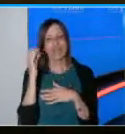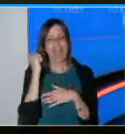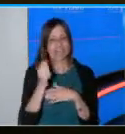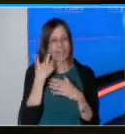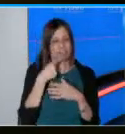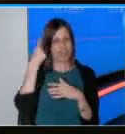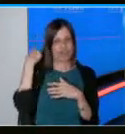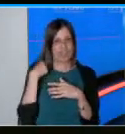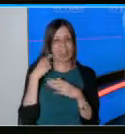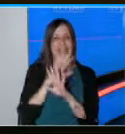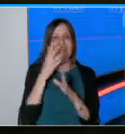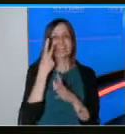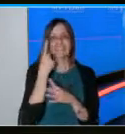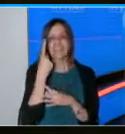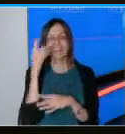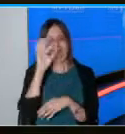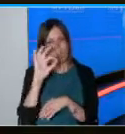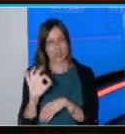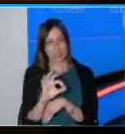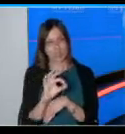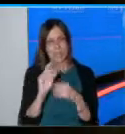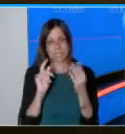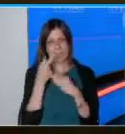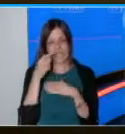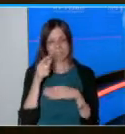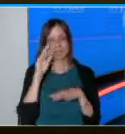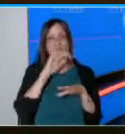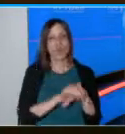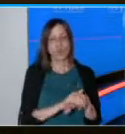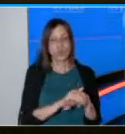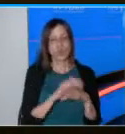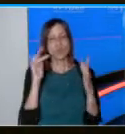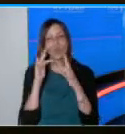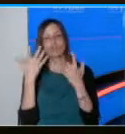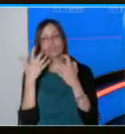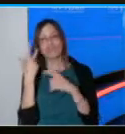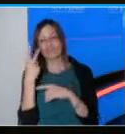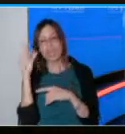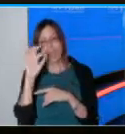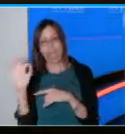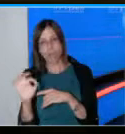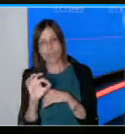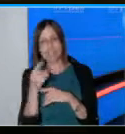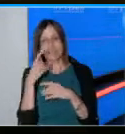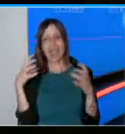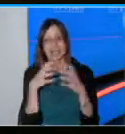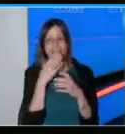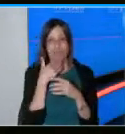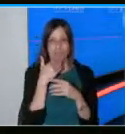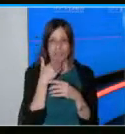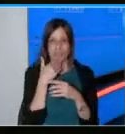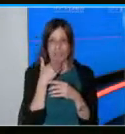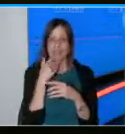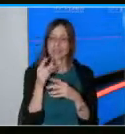שעברה, רק 21% מהמקרים פוענחו, לעומת 72% בחברה היהודית. אז